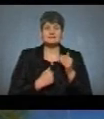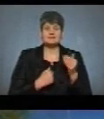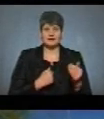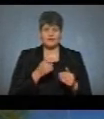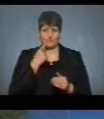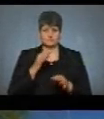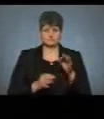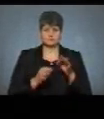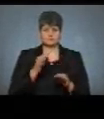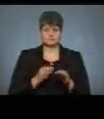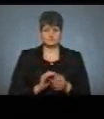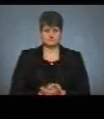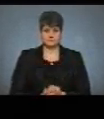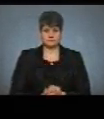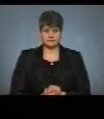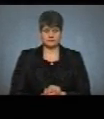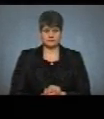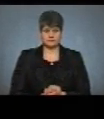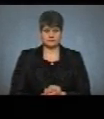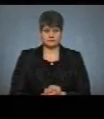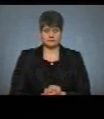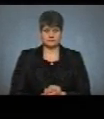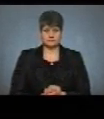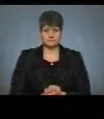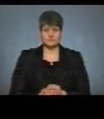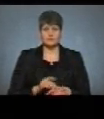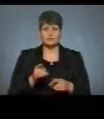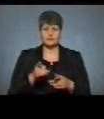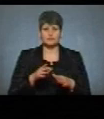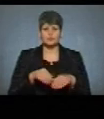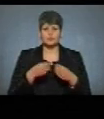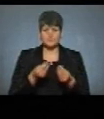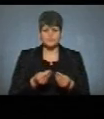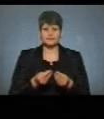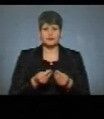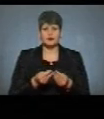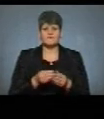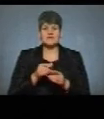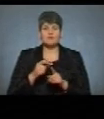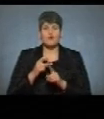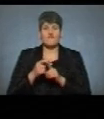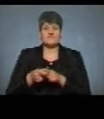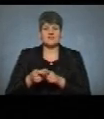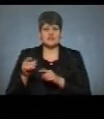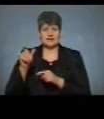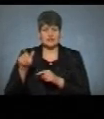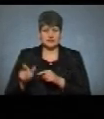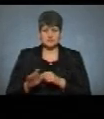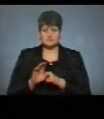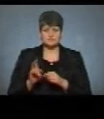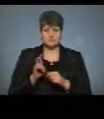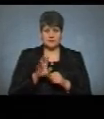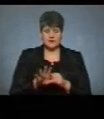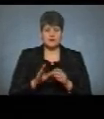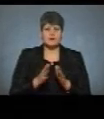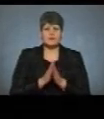Дерех. Третя особа без самостійних вимушує предмета спору на сторону відповідача управління транспорту, комунікації